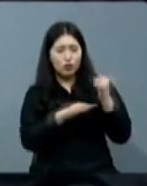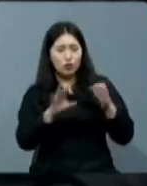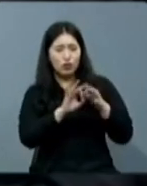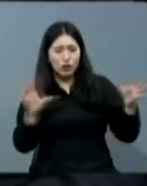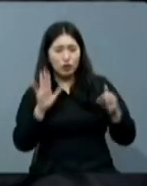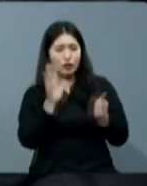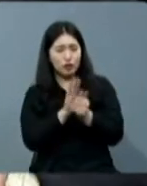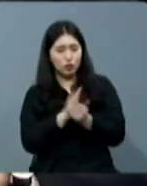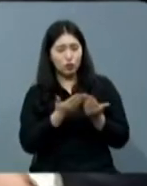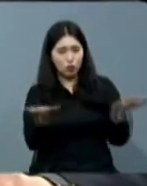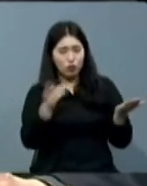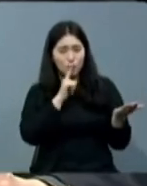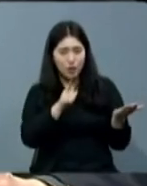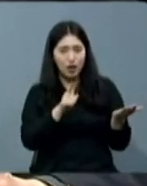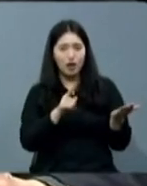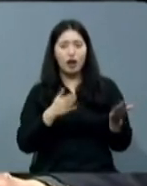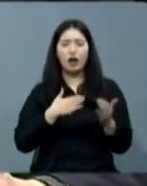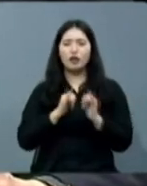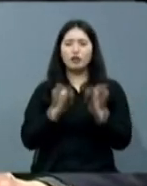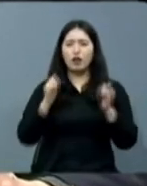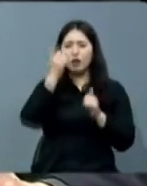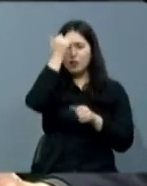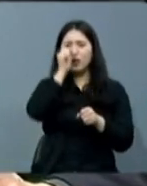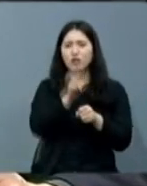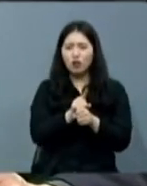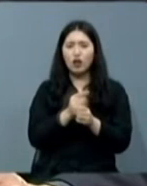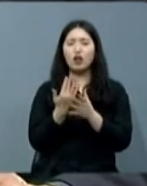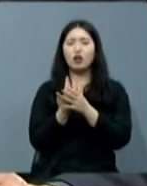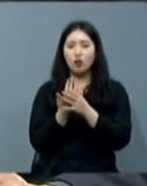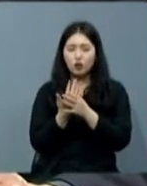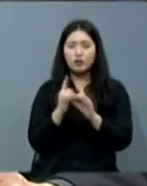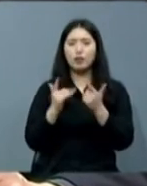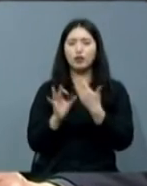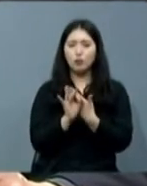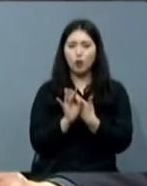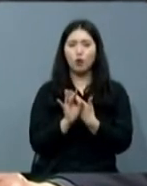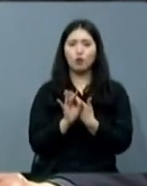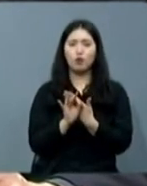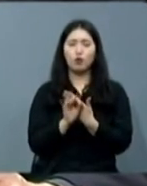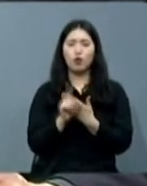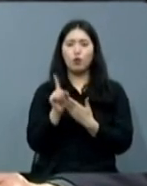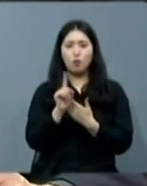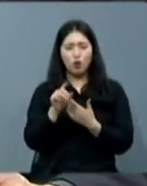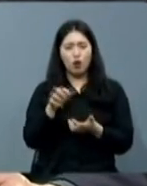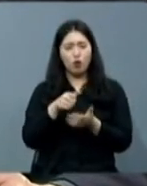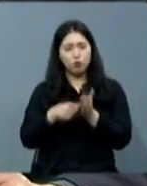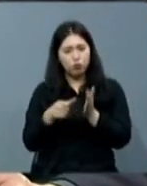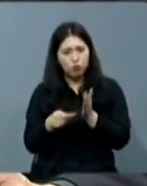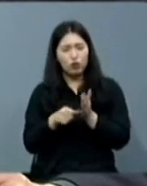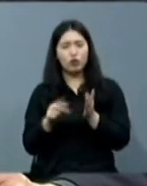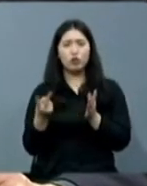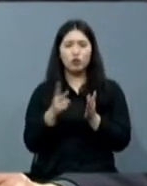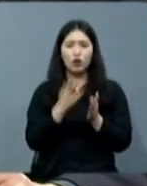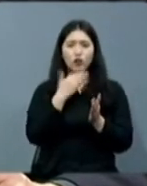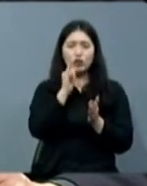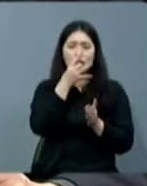근데 저는 인도적 지원하는 데 있어서 예. 현금이라든가 예. 또는 이게 불량미나 이런 거로 좀 전환될 수 있는 그